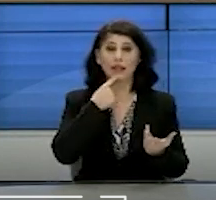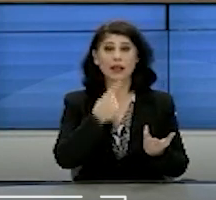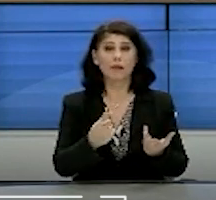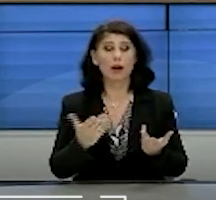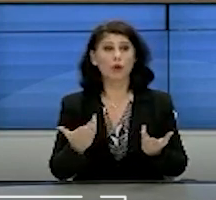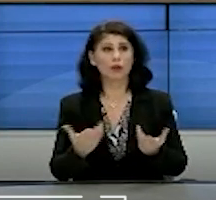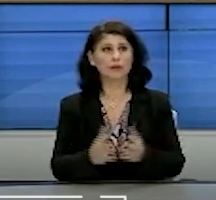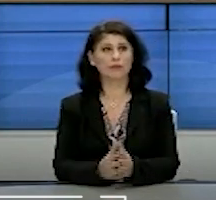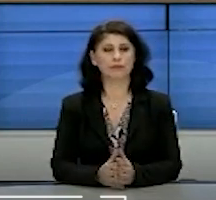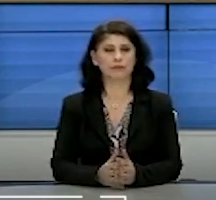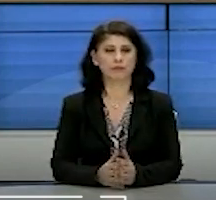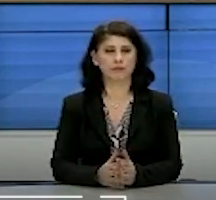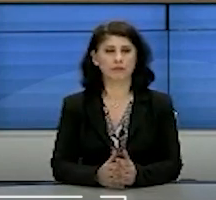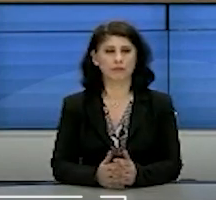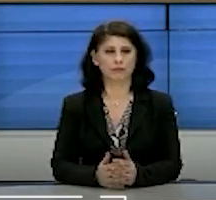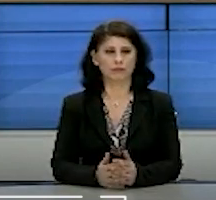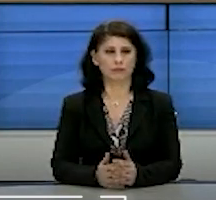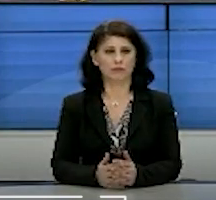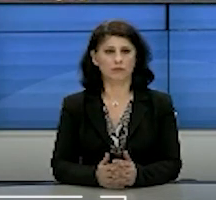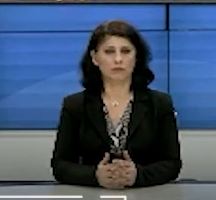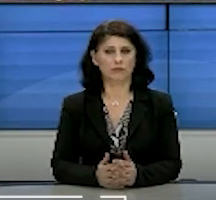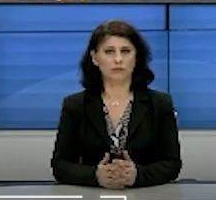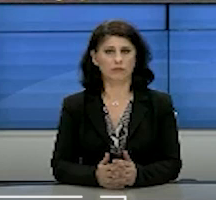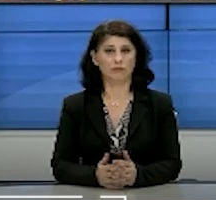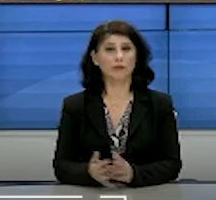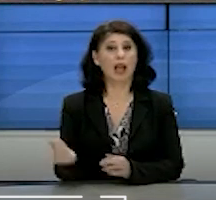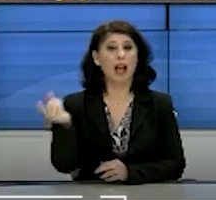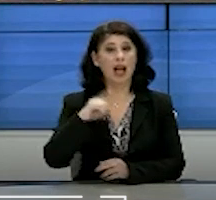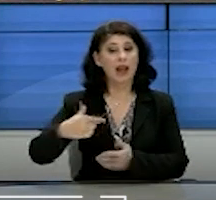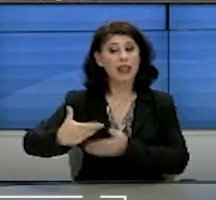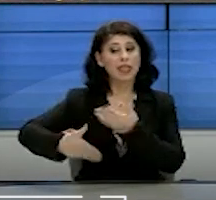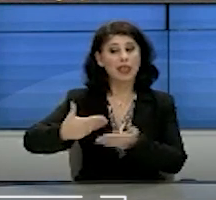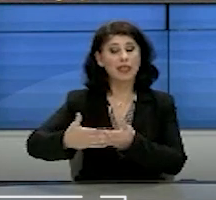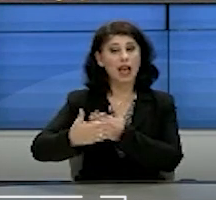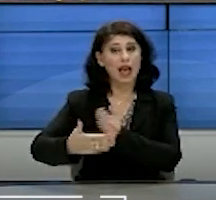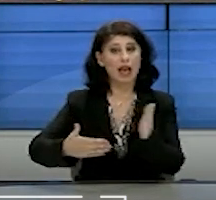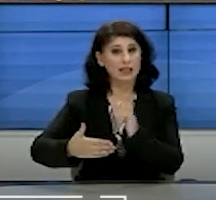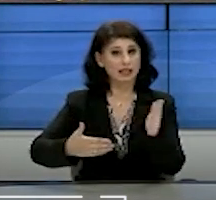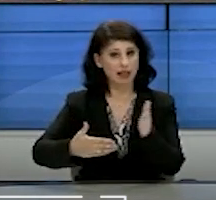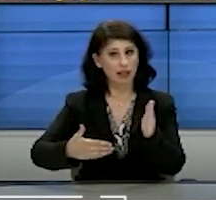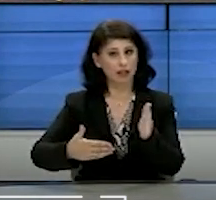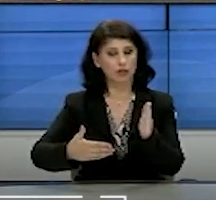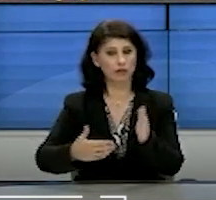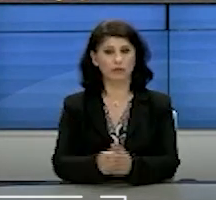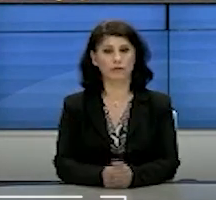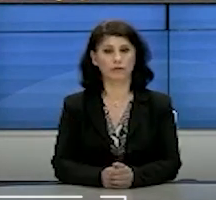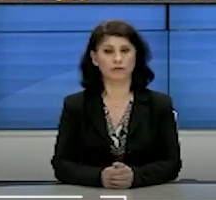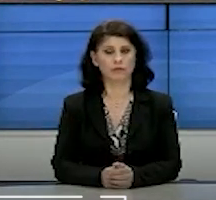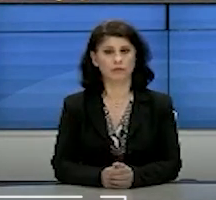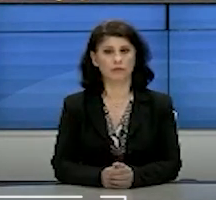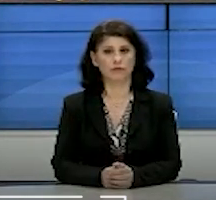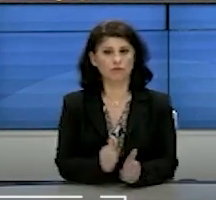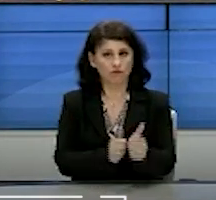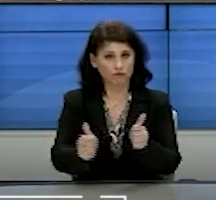το γεγονός ότι μία άλλη γενιά αριστερών προέτασαν